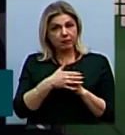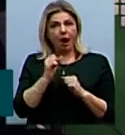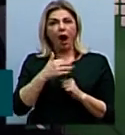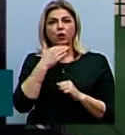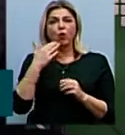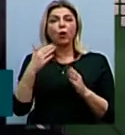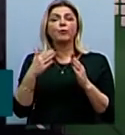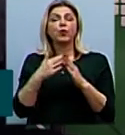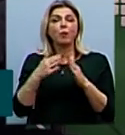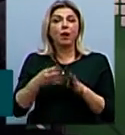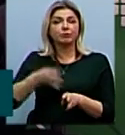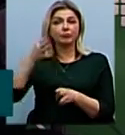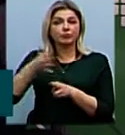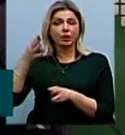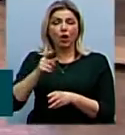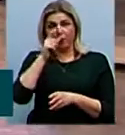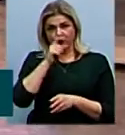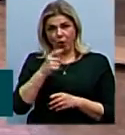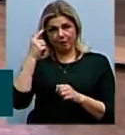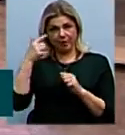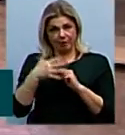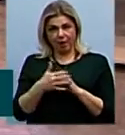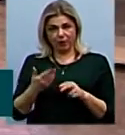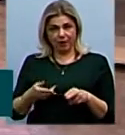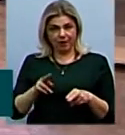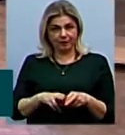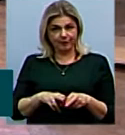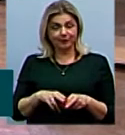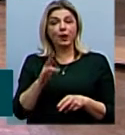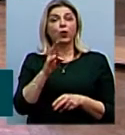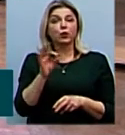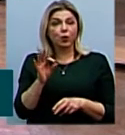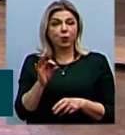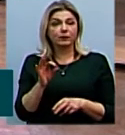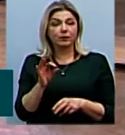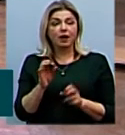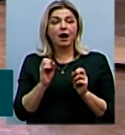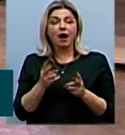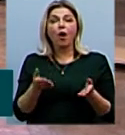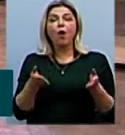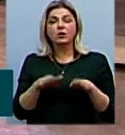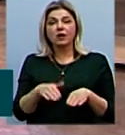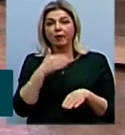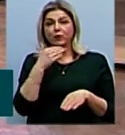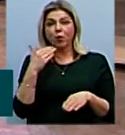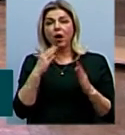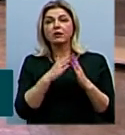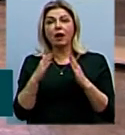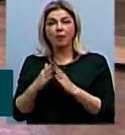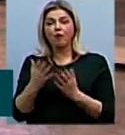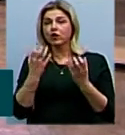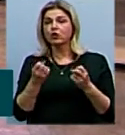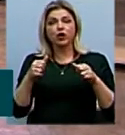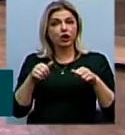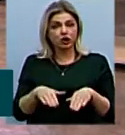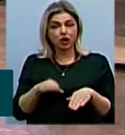дома, многоквартирные почему-то еще плохо это понимают. Но так как осталось много домов, которые не приняли решение там